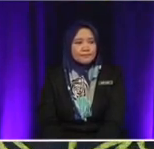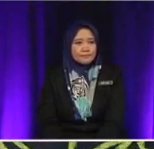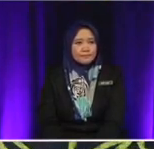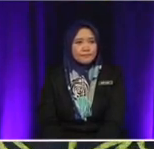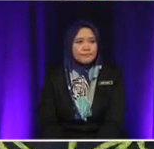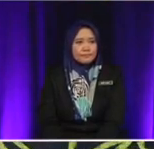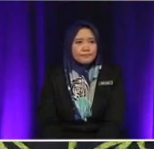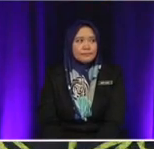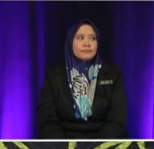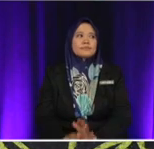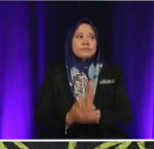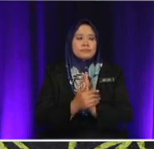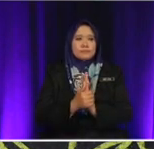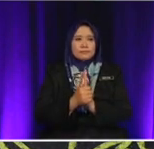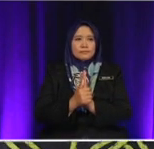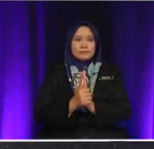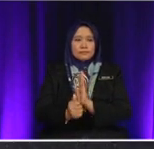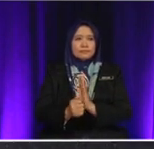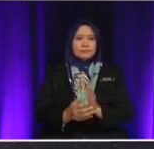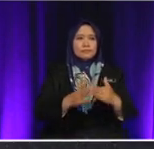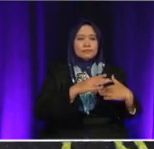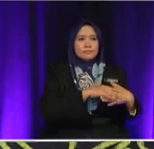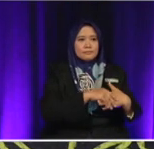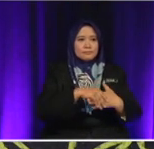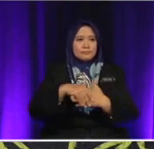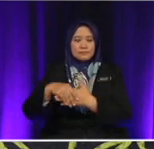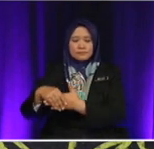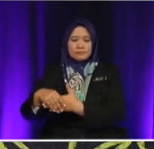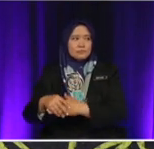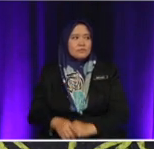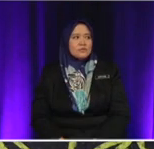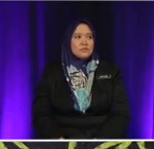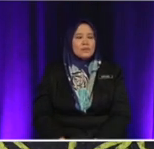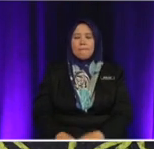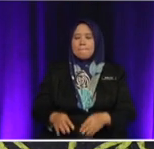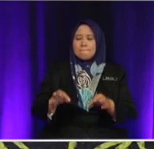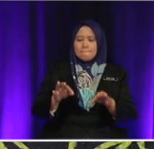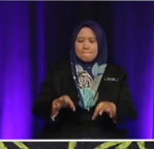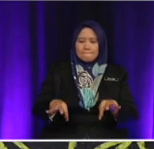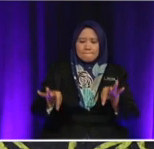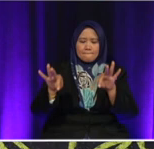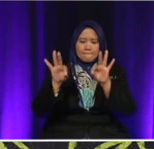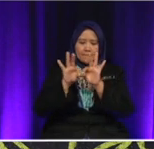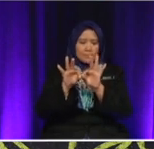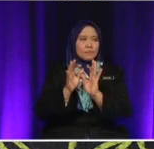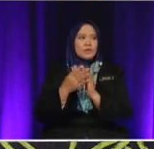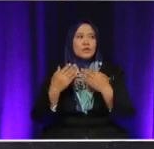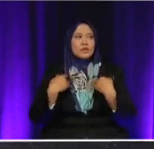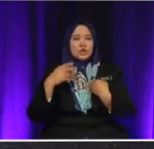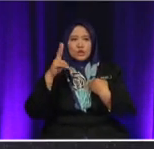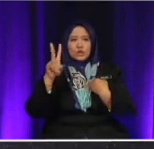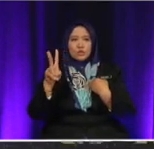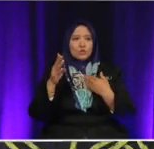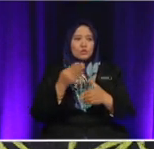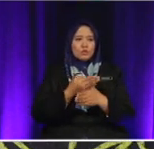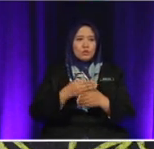Okey, kemahiran kepimpinan ni adalah aspek penting dalam pengurusan. Kemahiran ni ada dua bahagian.